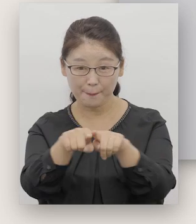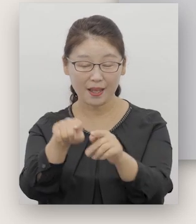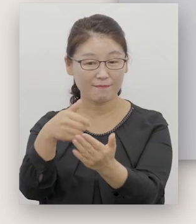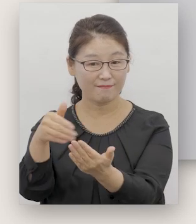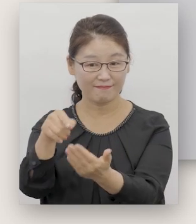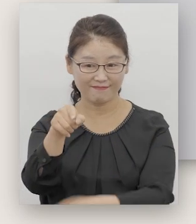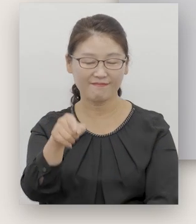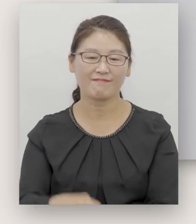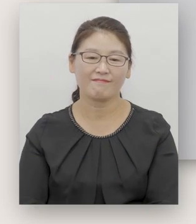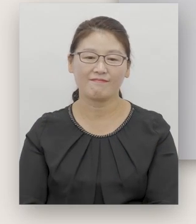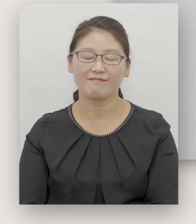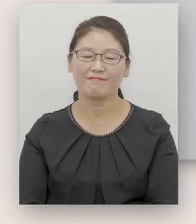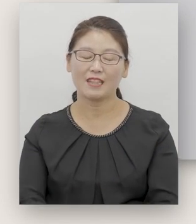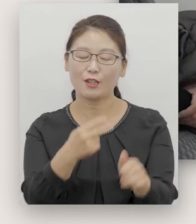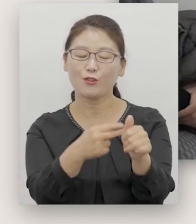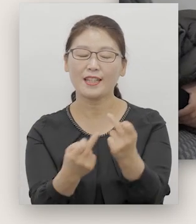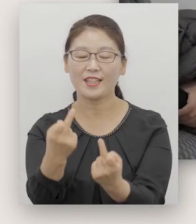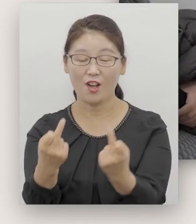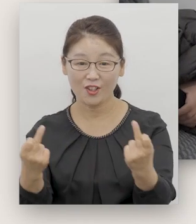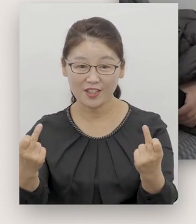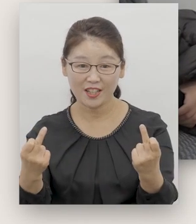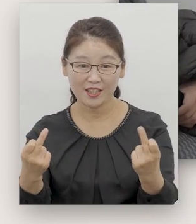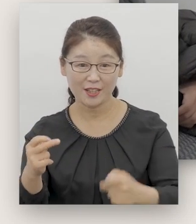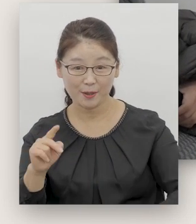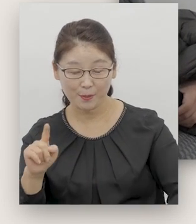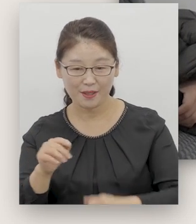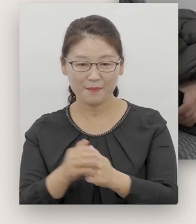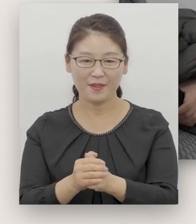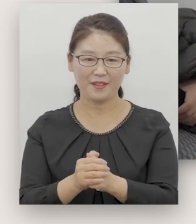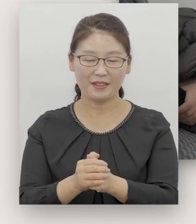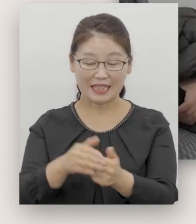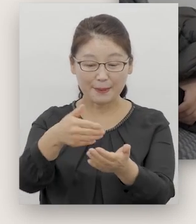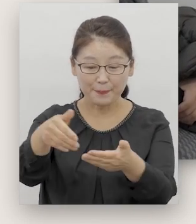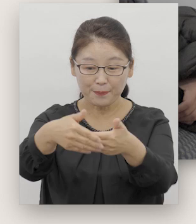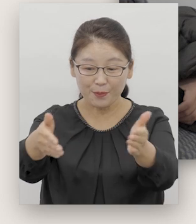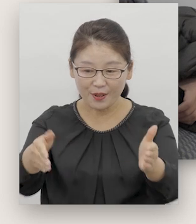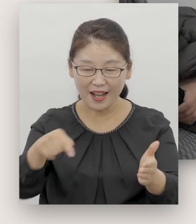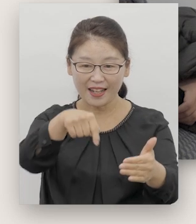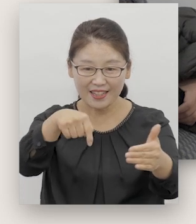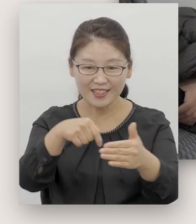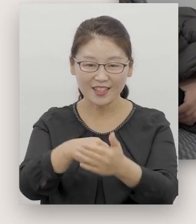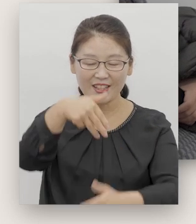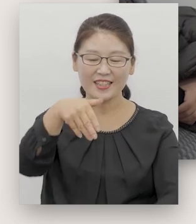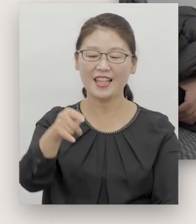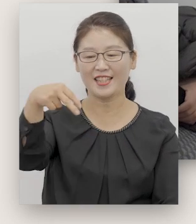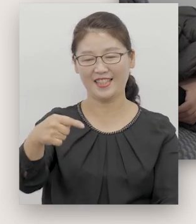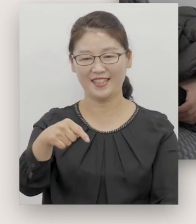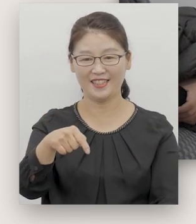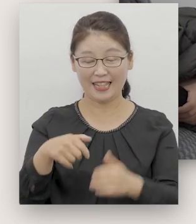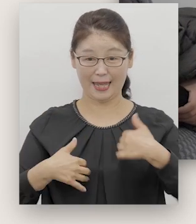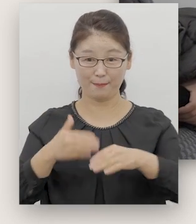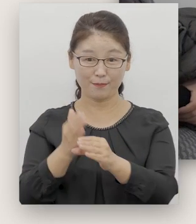체스를 두고 있는 그런 모습을 그린 것입니다. 이 체스라는 모티브는 이후에 듀샹의 작업을 굉장히 많은